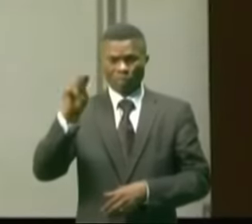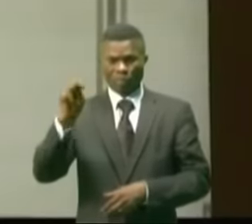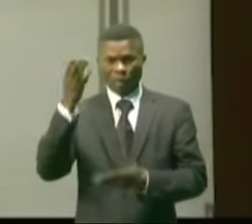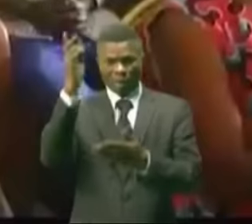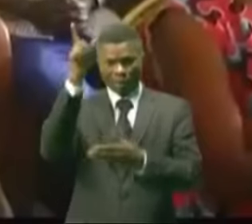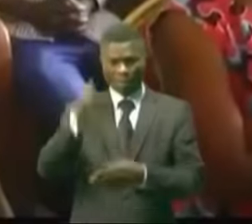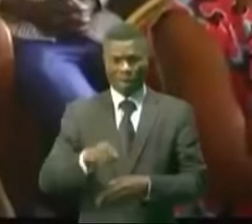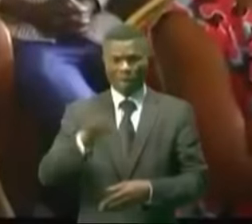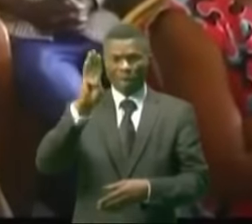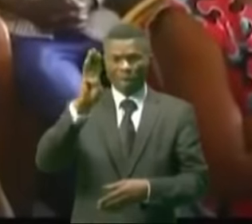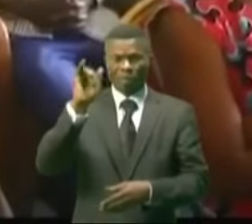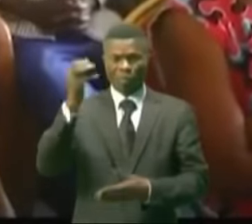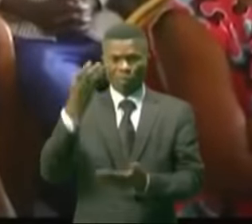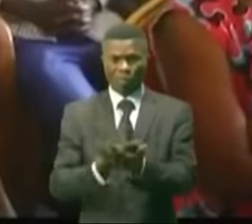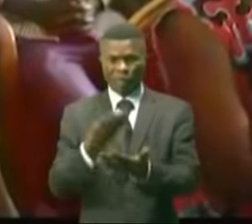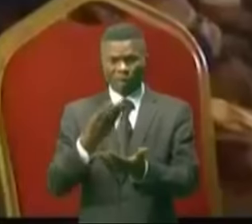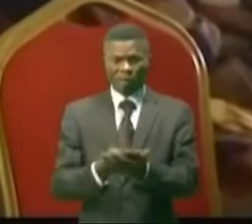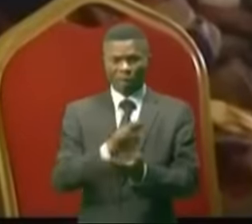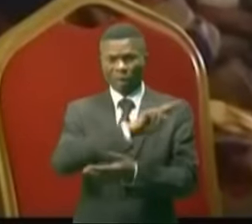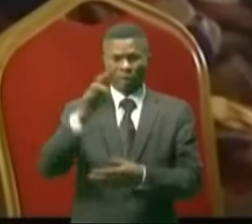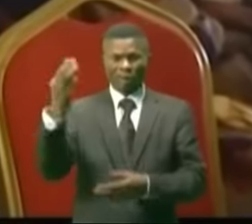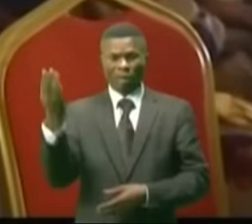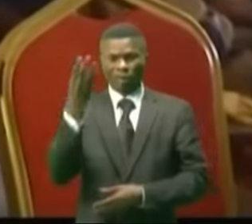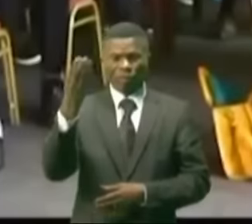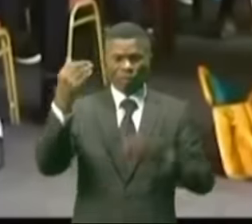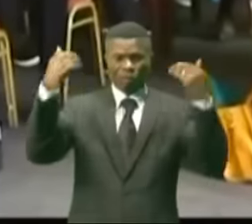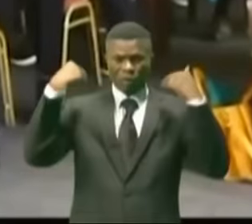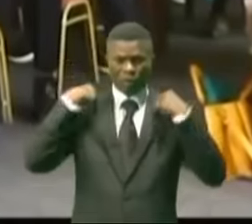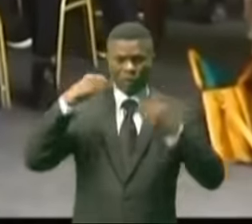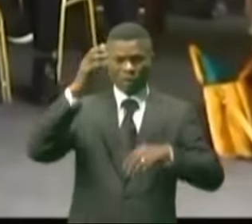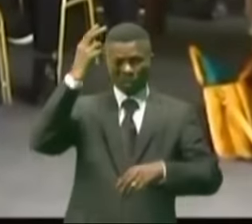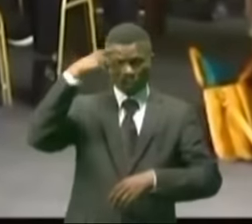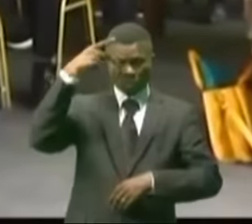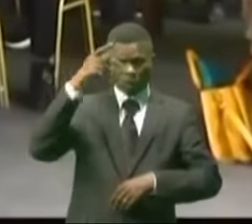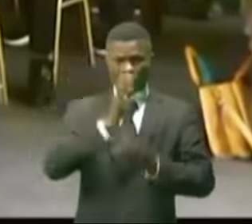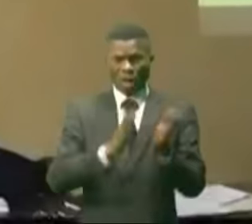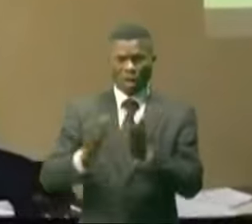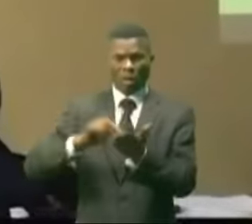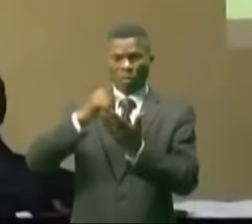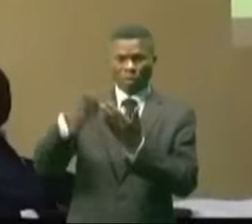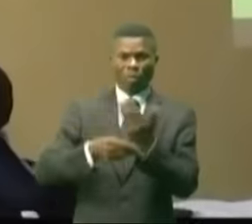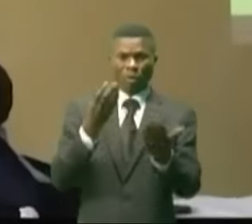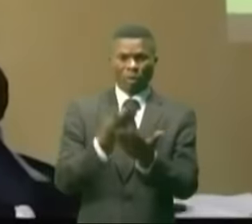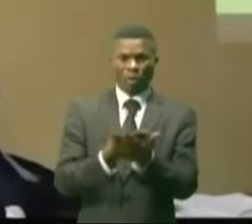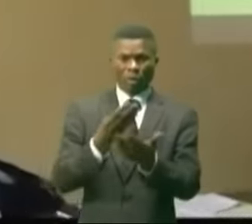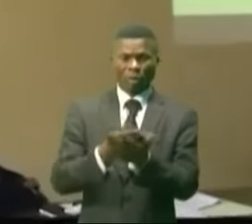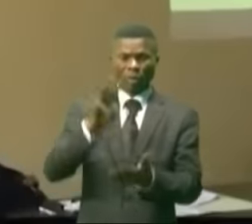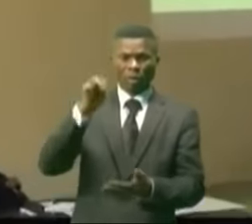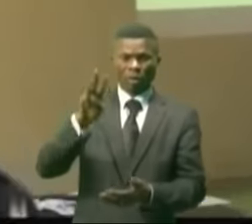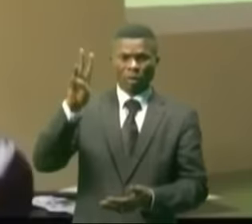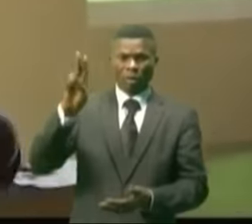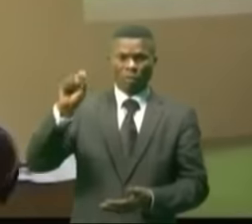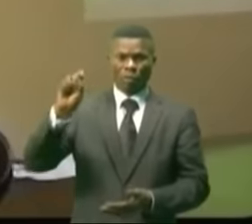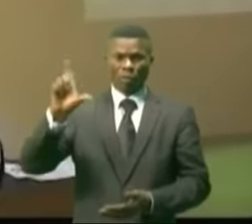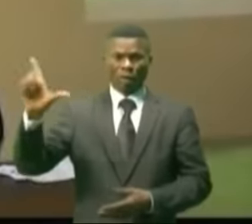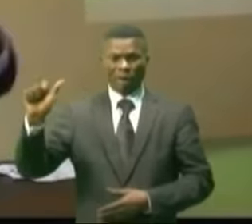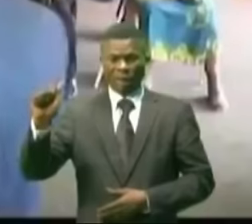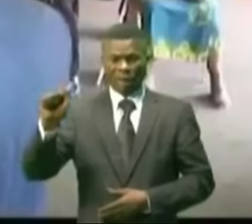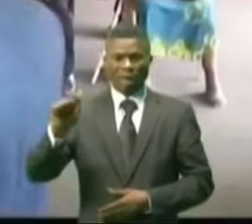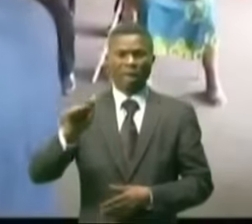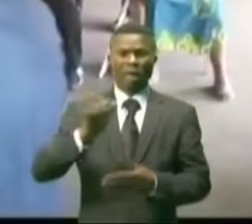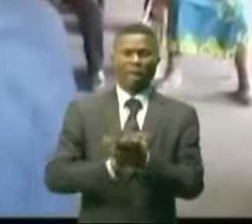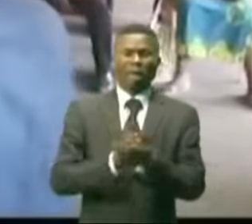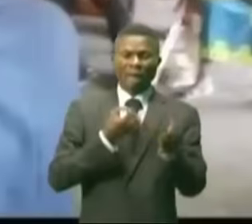001/ME/MINE/BUDGET/2024 a été faite par le chef du bureau de politique et programmation budgétaire, Yemuela Mpia, qui a par l'occasion relevé